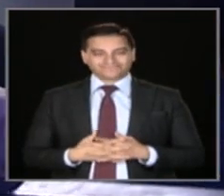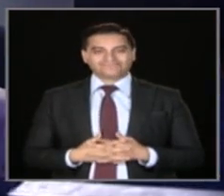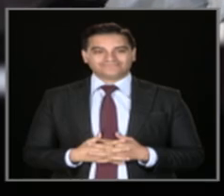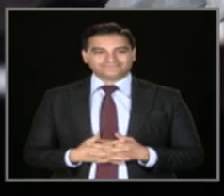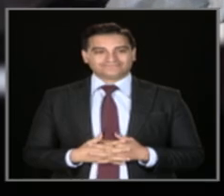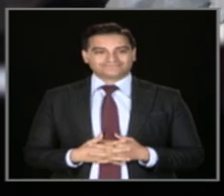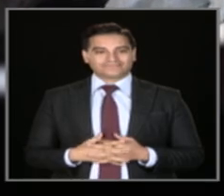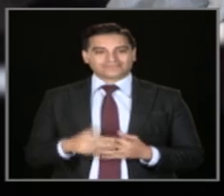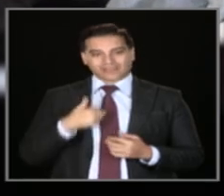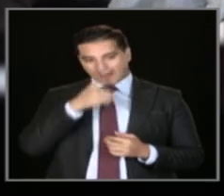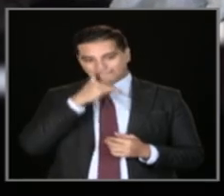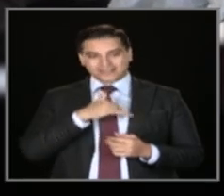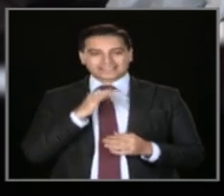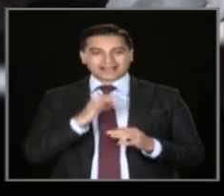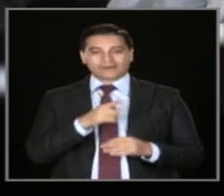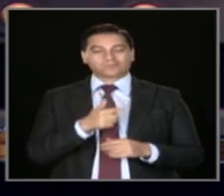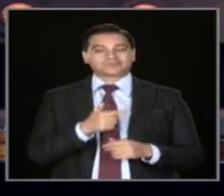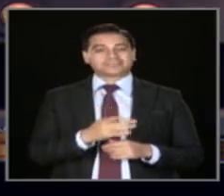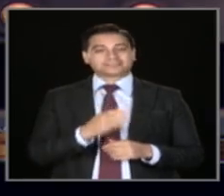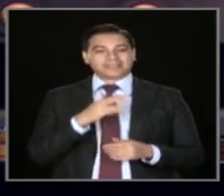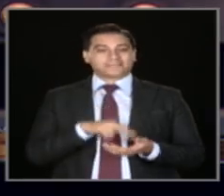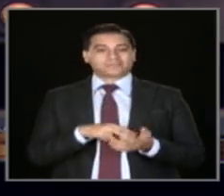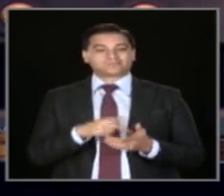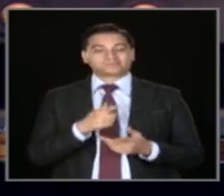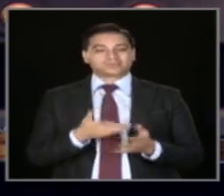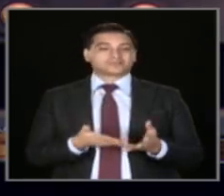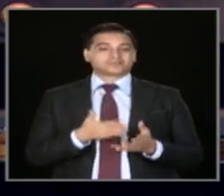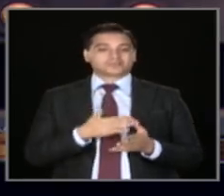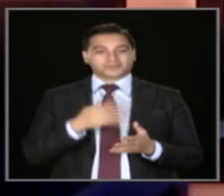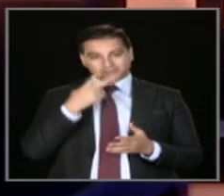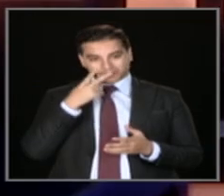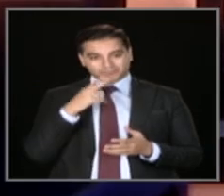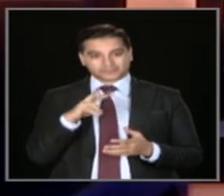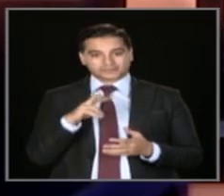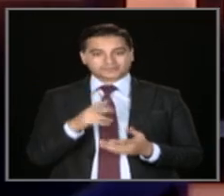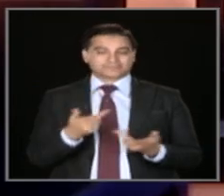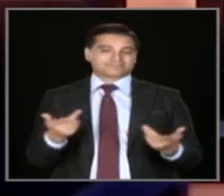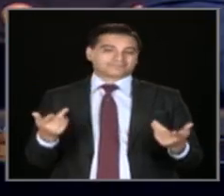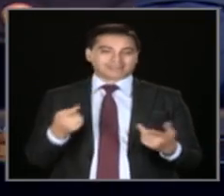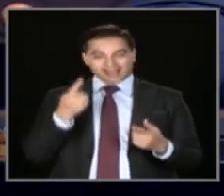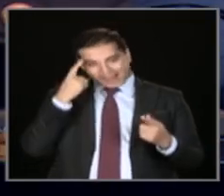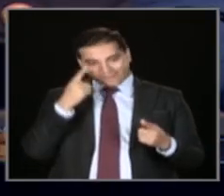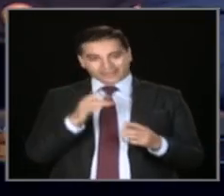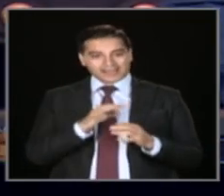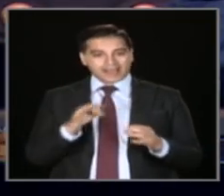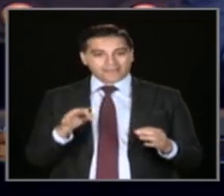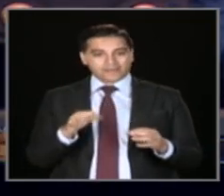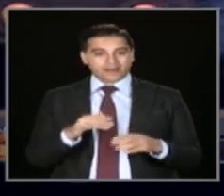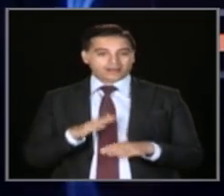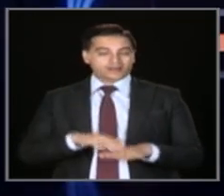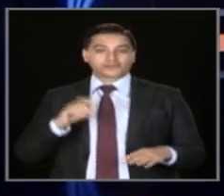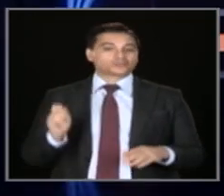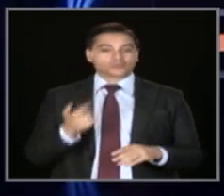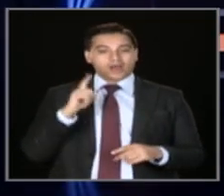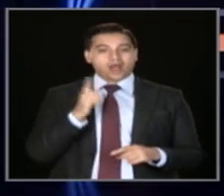أنا بقى الحاجات دي بزعل عليها جدا. ليه؟ لأن الإجابة موجودة عنده كاملة. هي مش فكرة إن إحنا نخطف